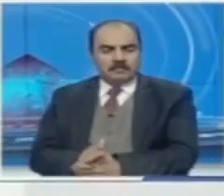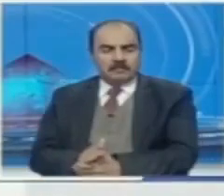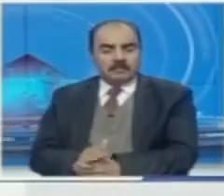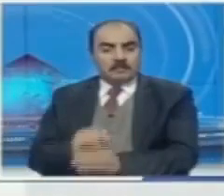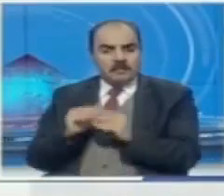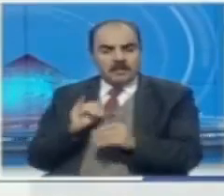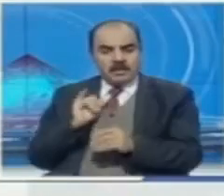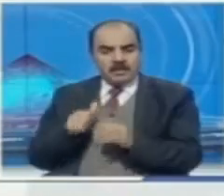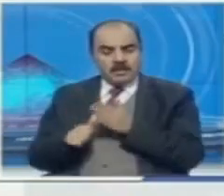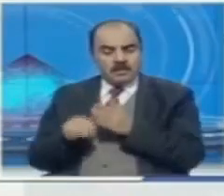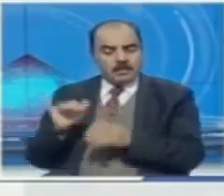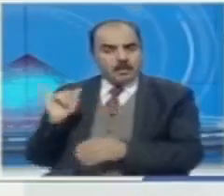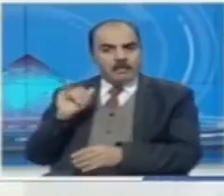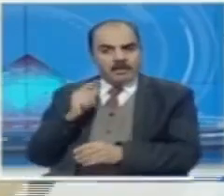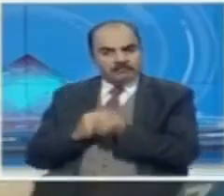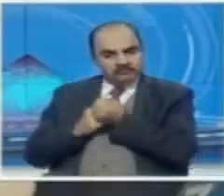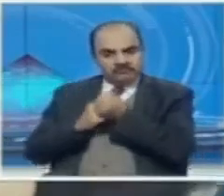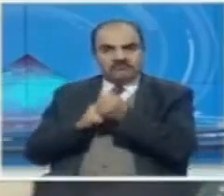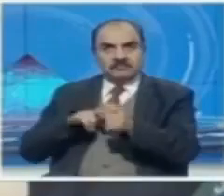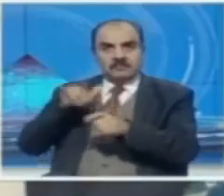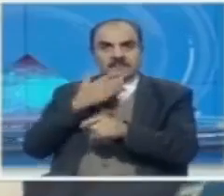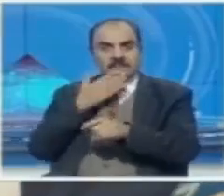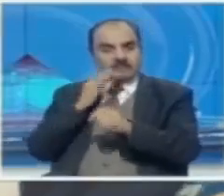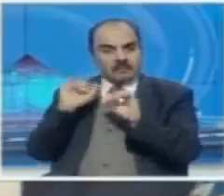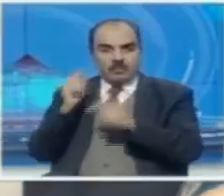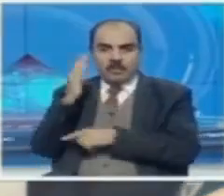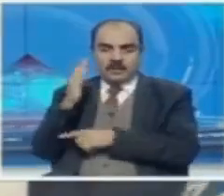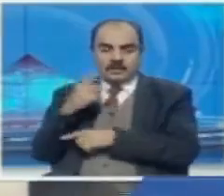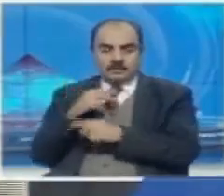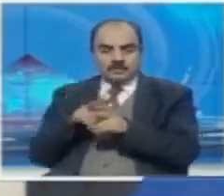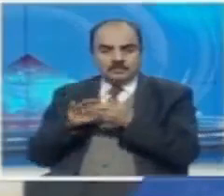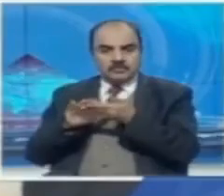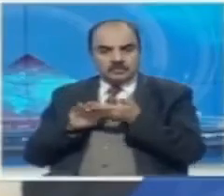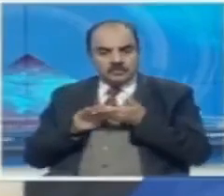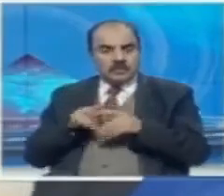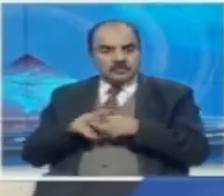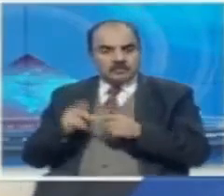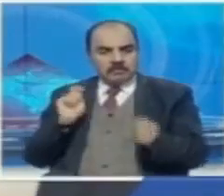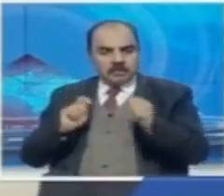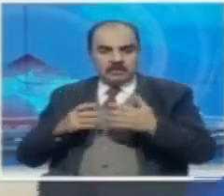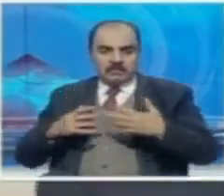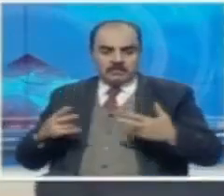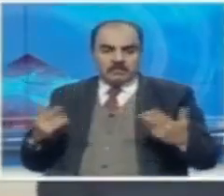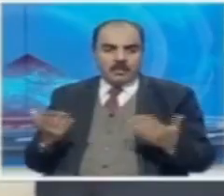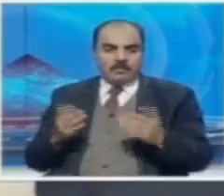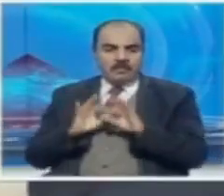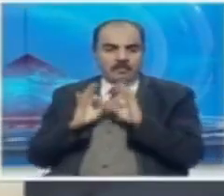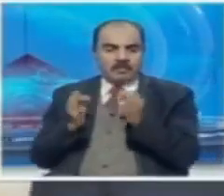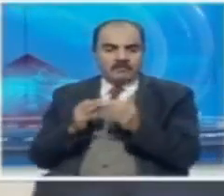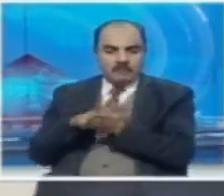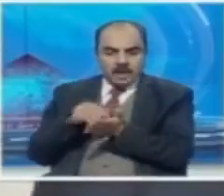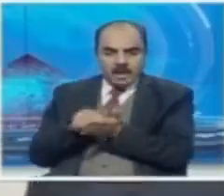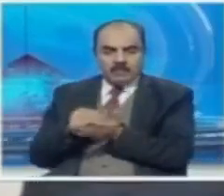مصر هي دولة مهمة وداعمة للطيران الأفريقي في التدريب والاستدامة والعمليات. هذا المؤتمر بدأ في مصر